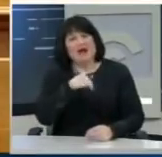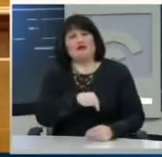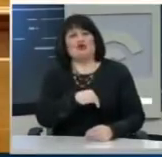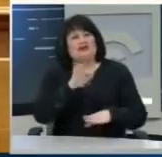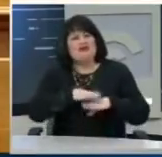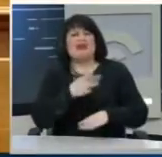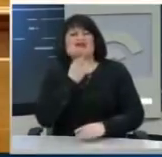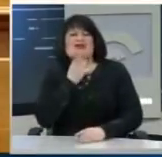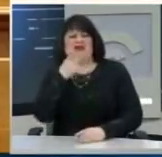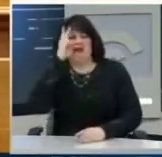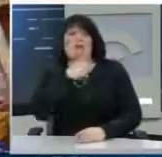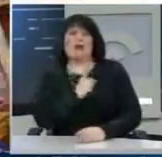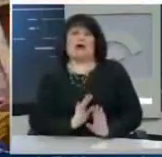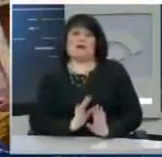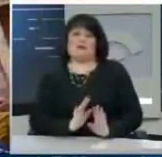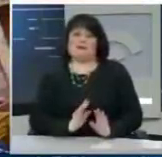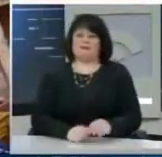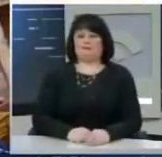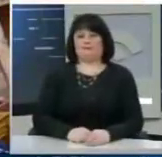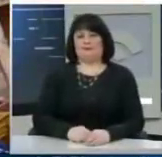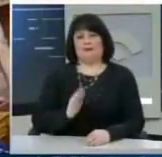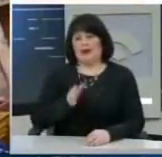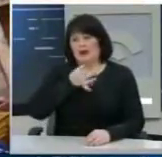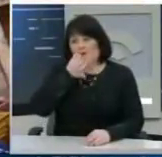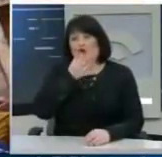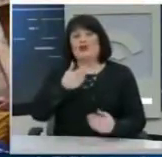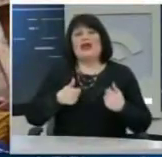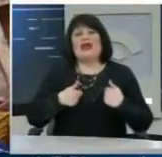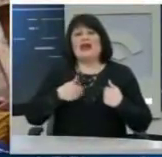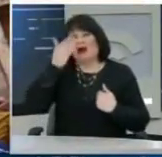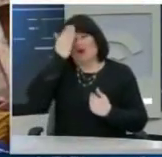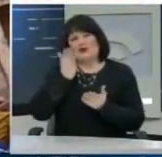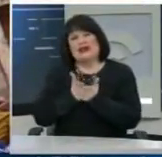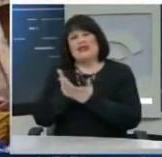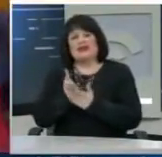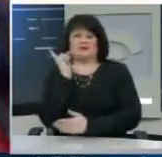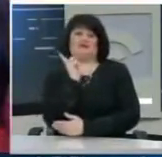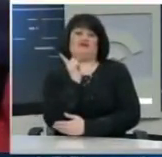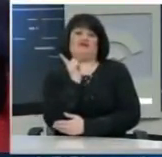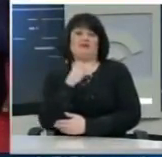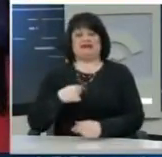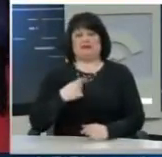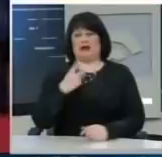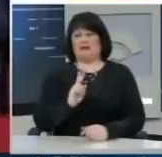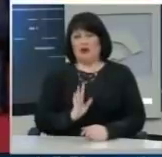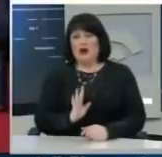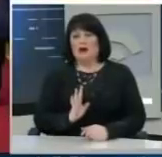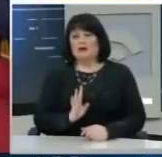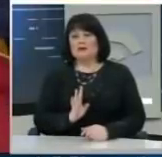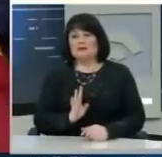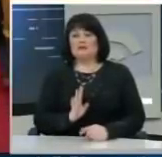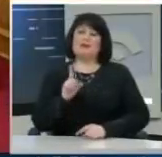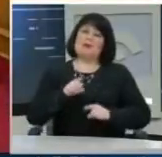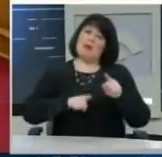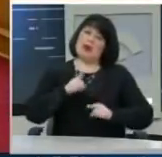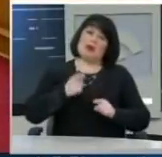Σε κάθε περίπτωση, εγώ θα έλεγα ότι η ηθικολογική διάσταση, η ηθικολογική στάση